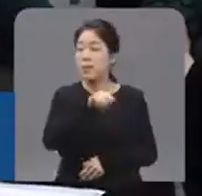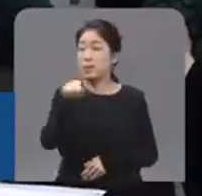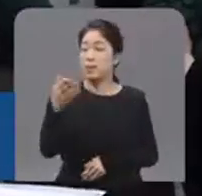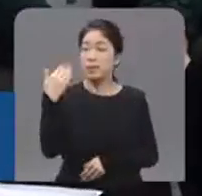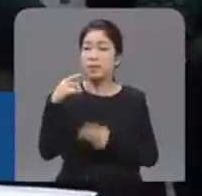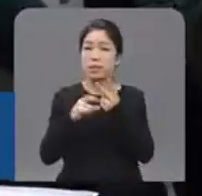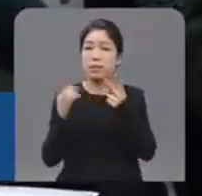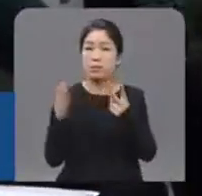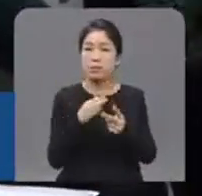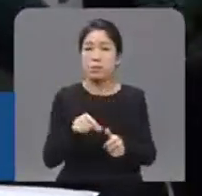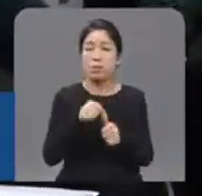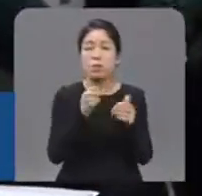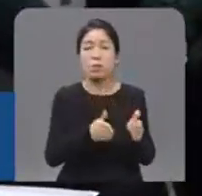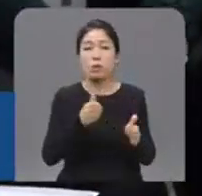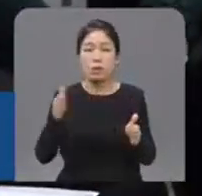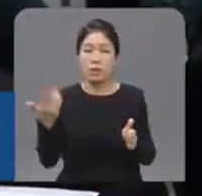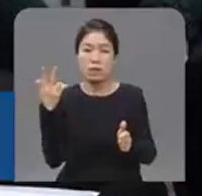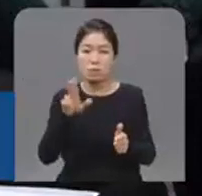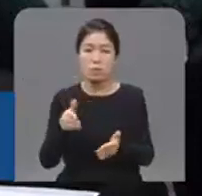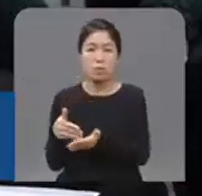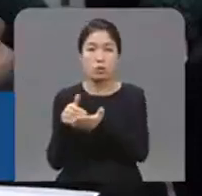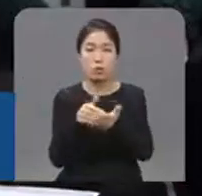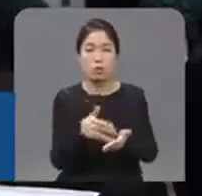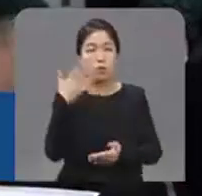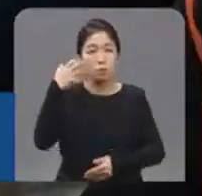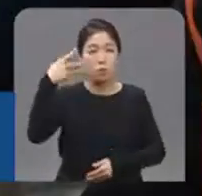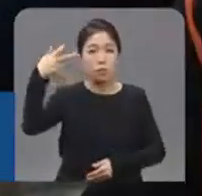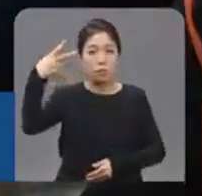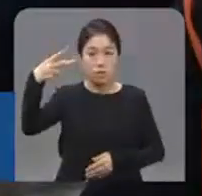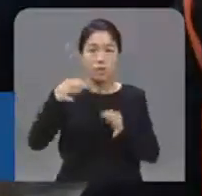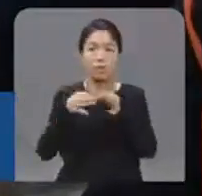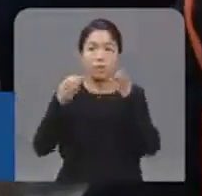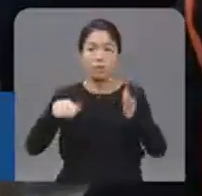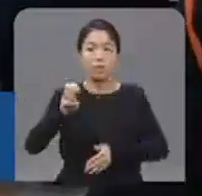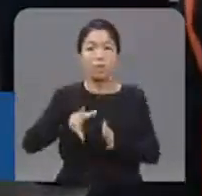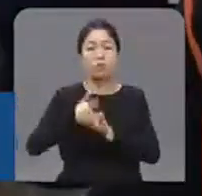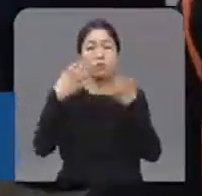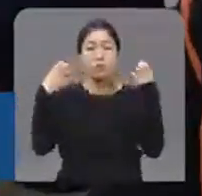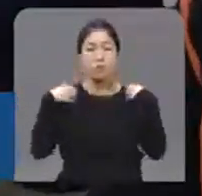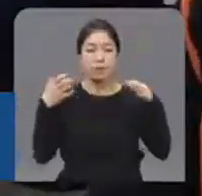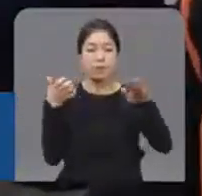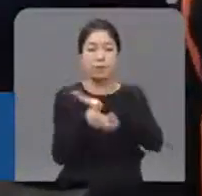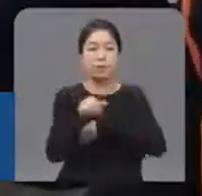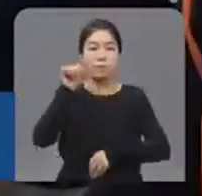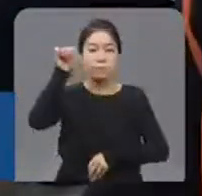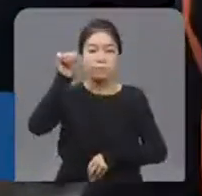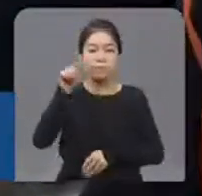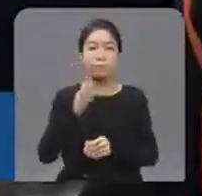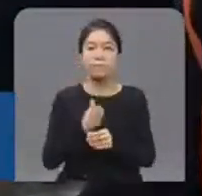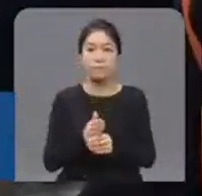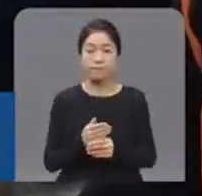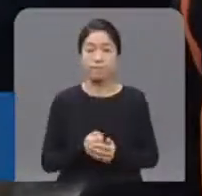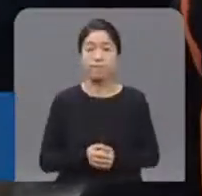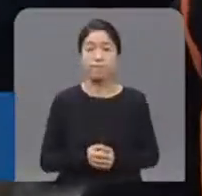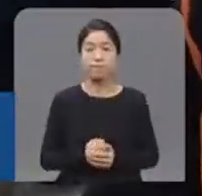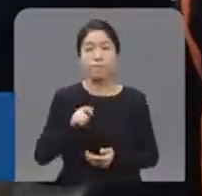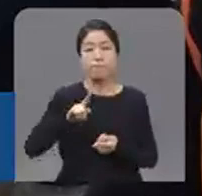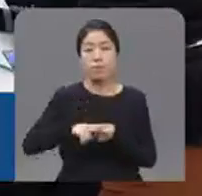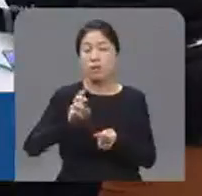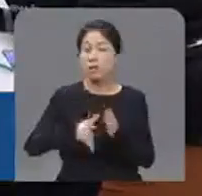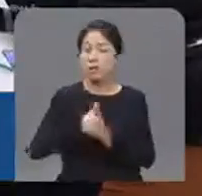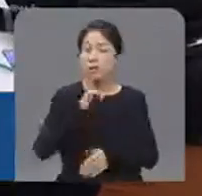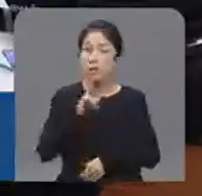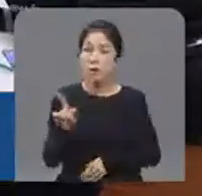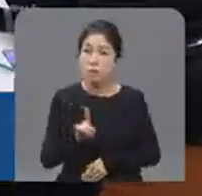2월부터 고용연장과 복직을 요구하며 82일째 광주시청에서 점거농성을 벌여왔습니다. 이에 대해